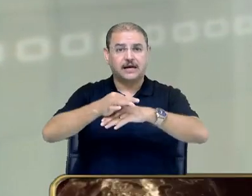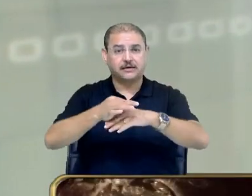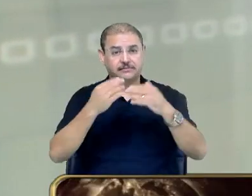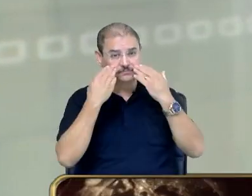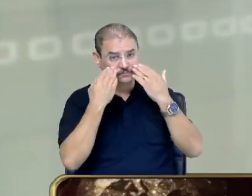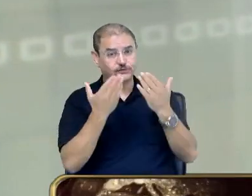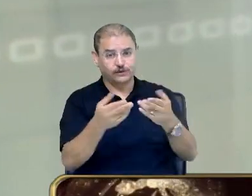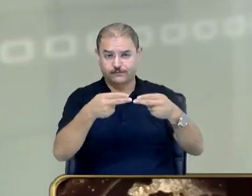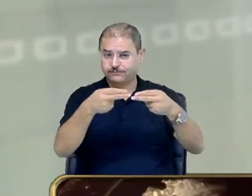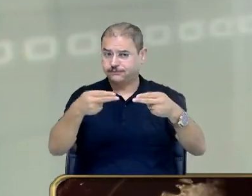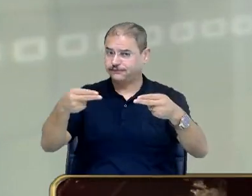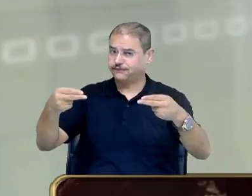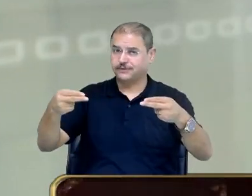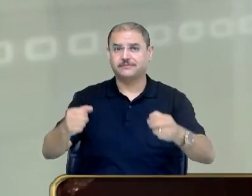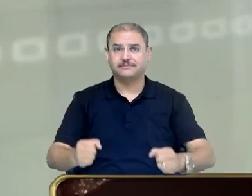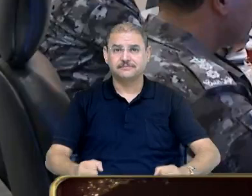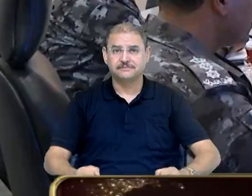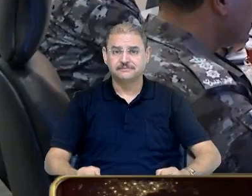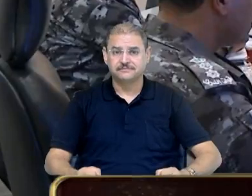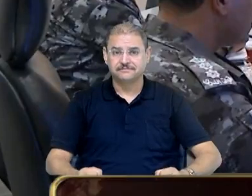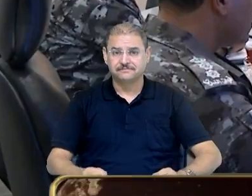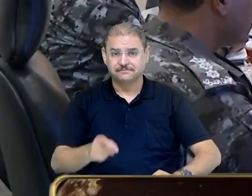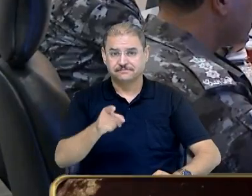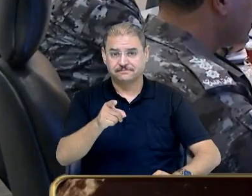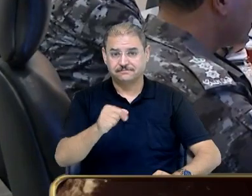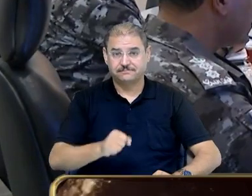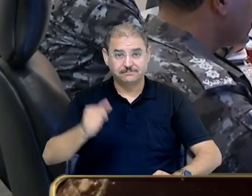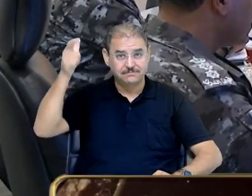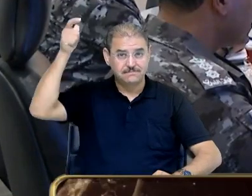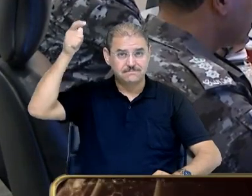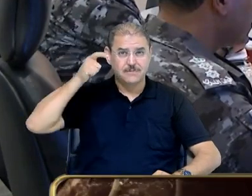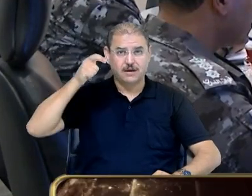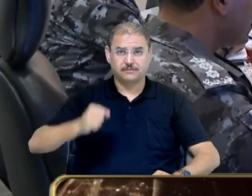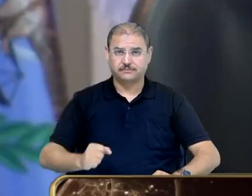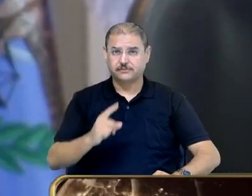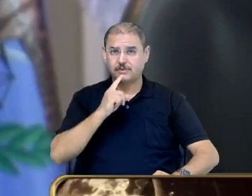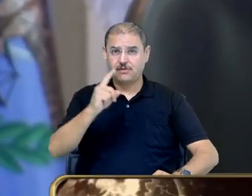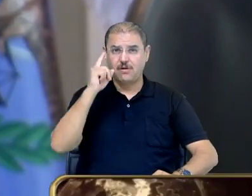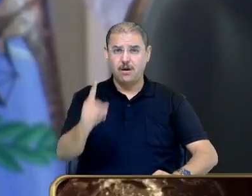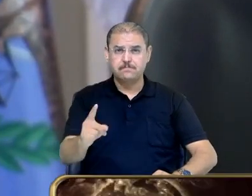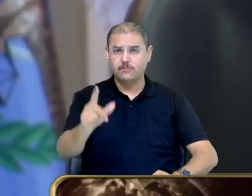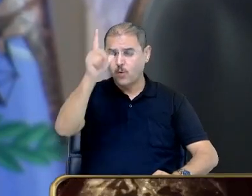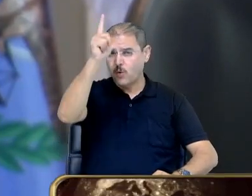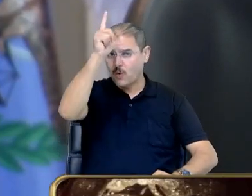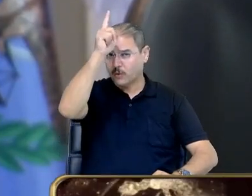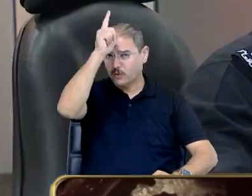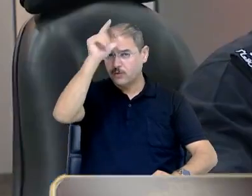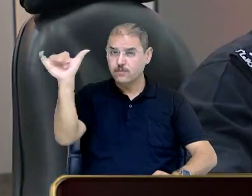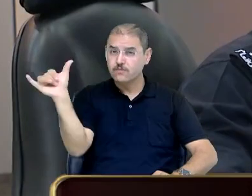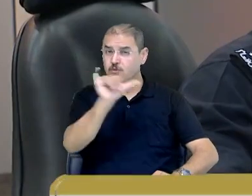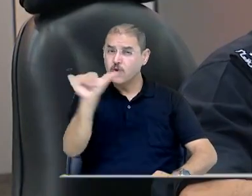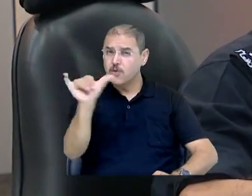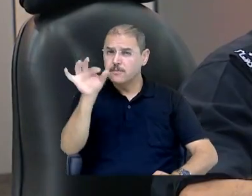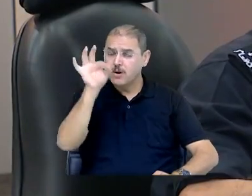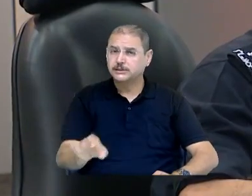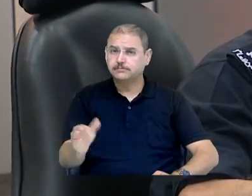وايضا الانسانيه تنفيذا للتوجيهات الملكيه الساميه بالاستمرار في تقديم الخدمات